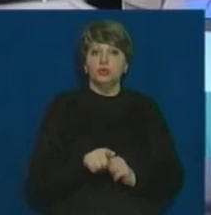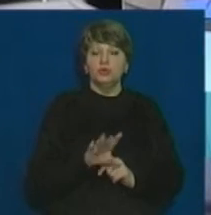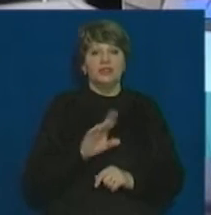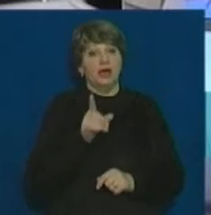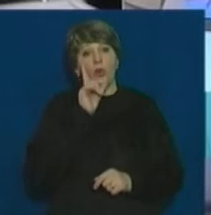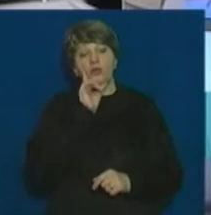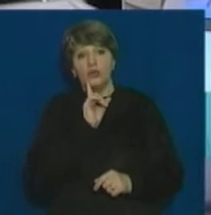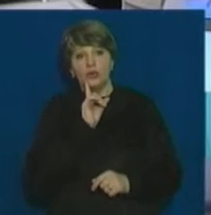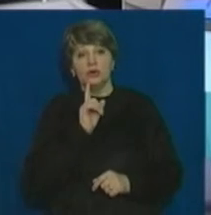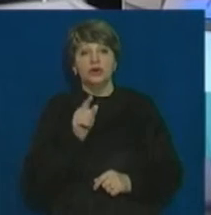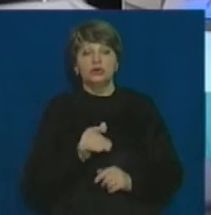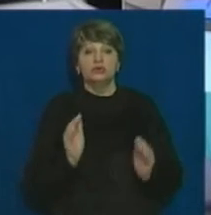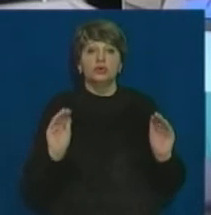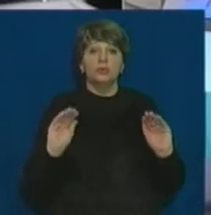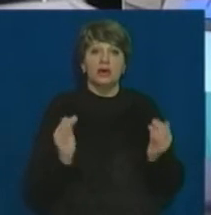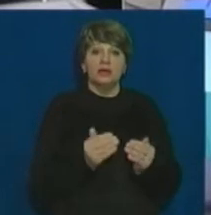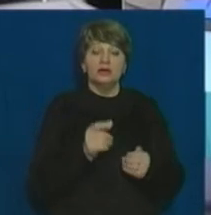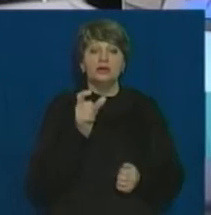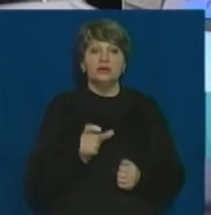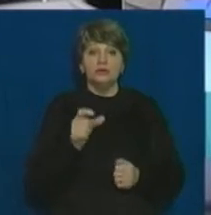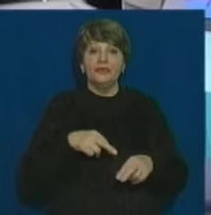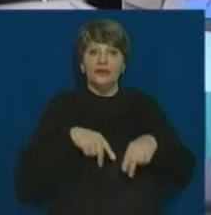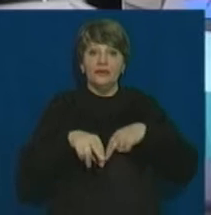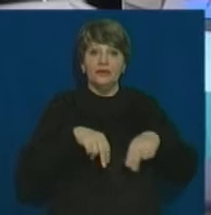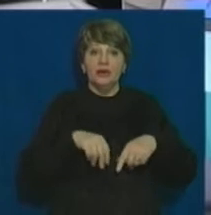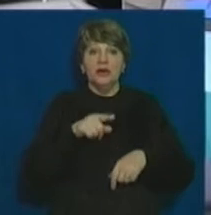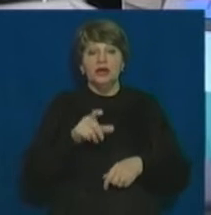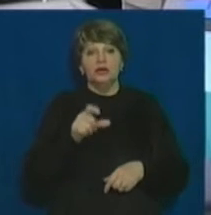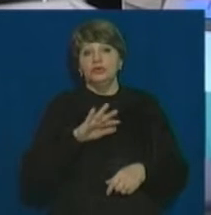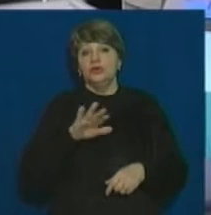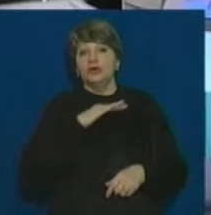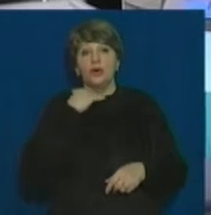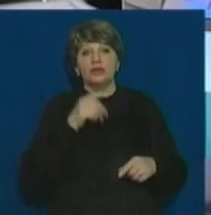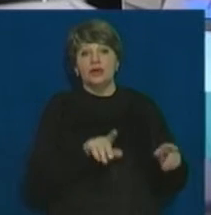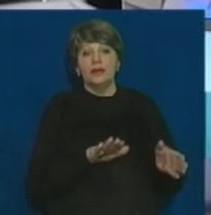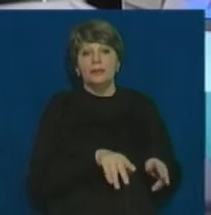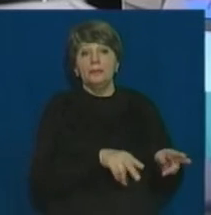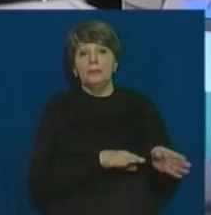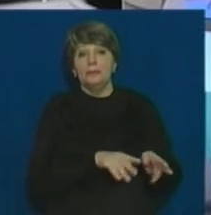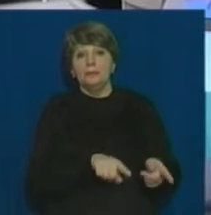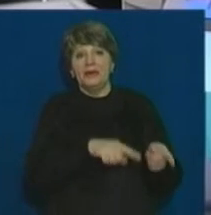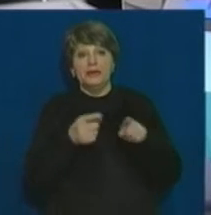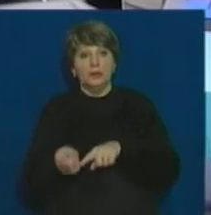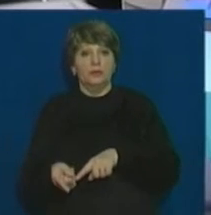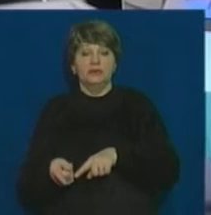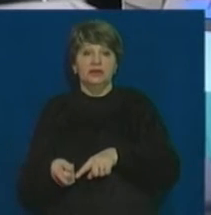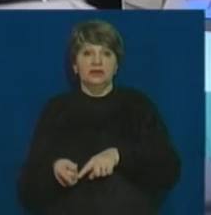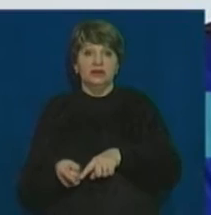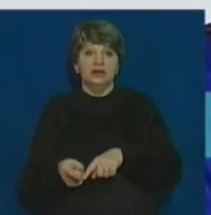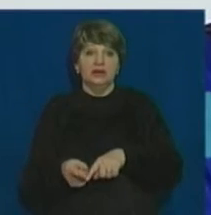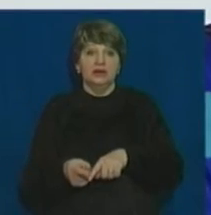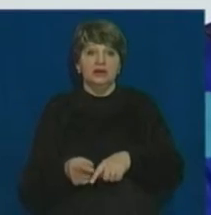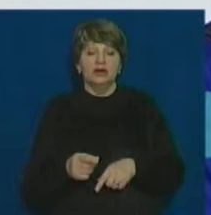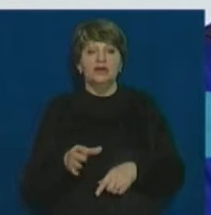і тут маленький потік, і так далі, вони не хочуть переходити, що людей 900, якби, і що всі